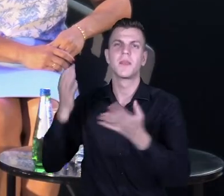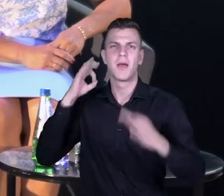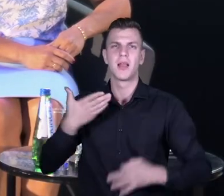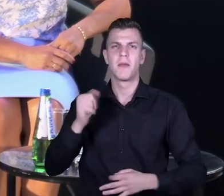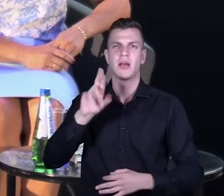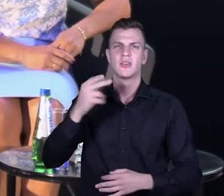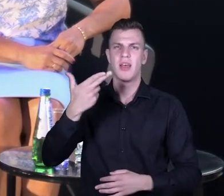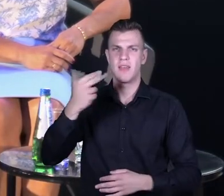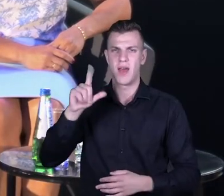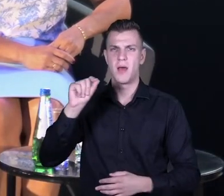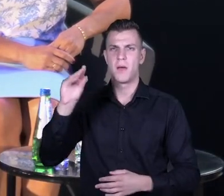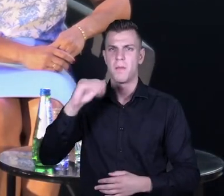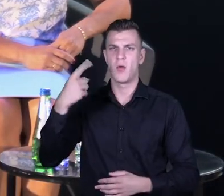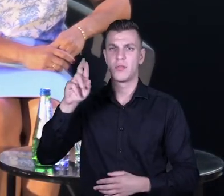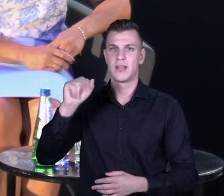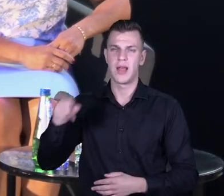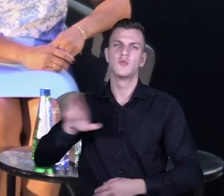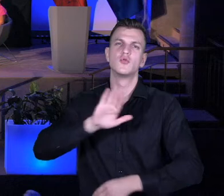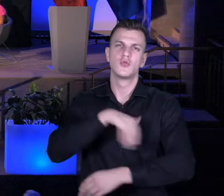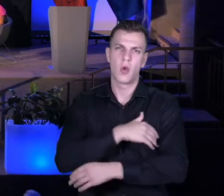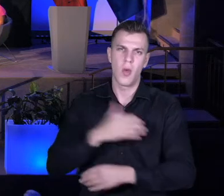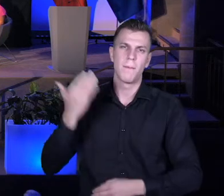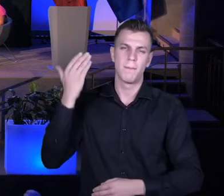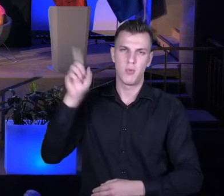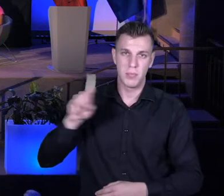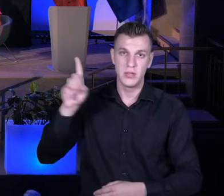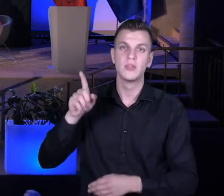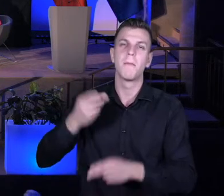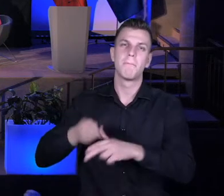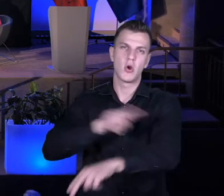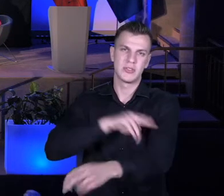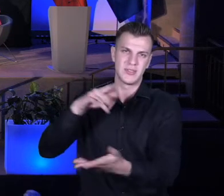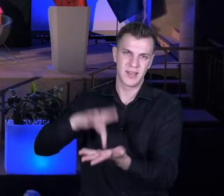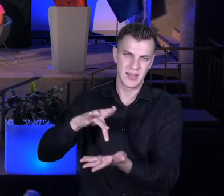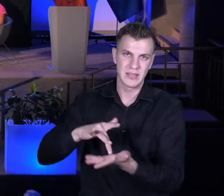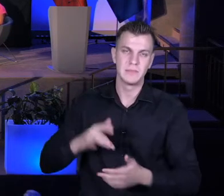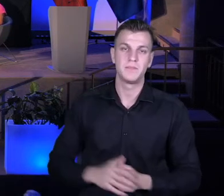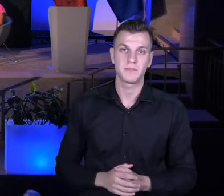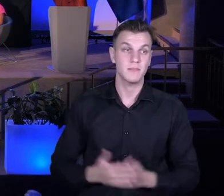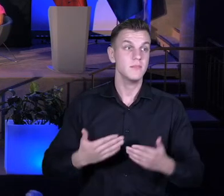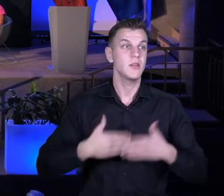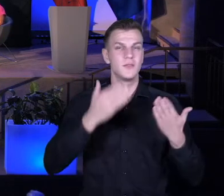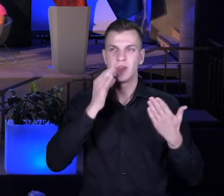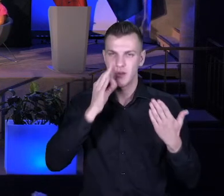jest dyrektorką publicznej szkoły Cogito w Poznaniu. Dzień dobry, witam serdecznie.